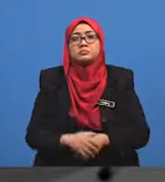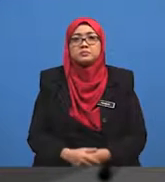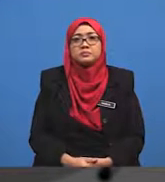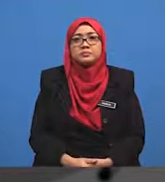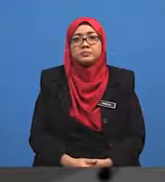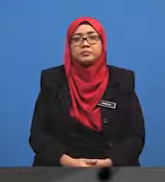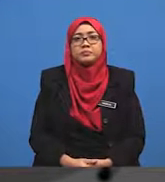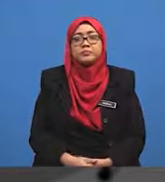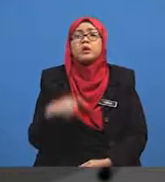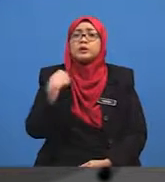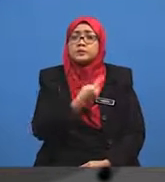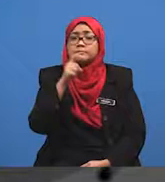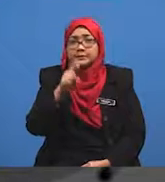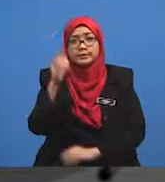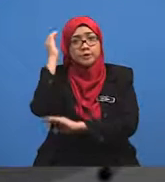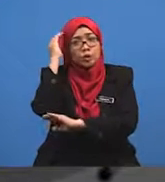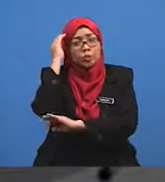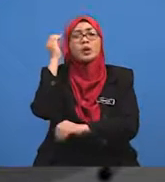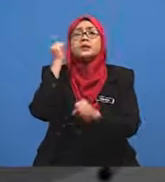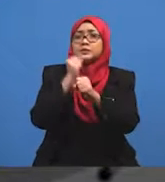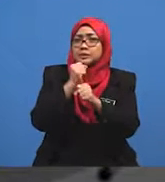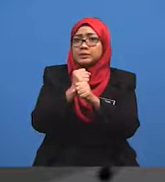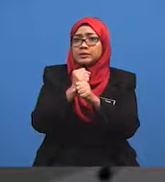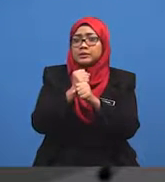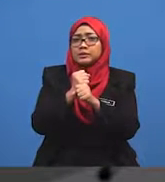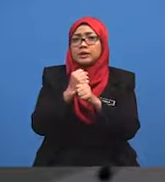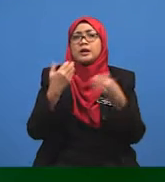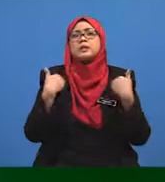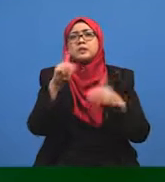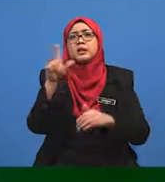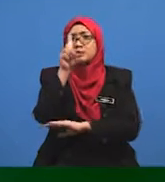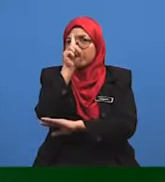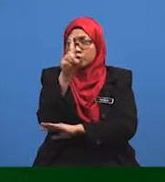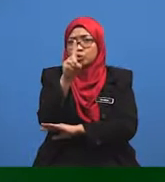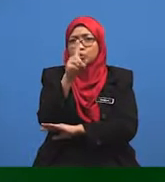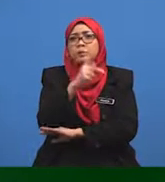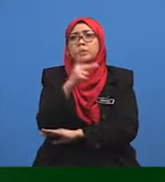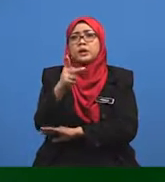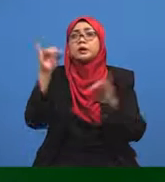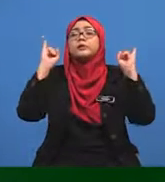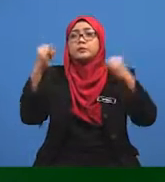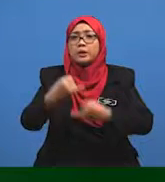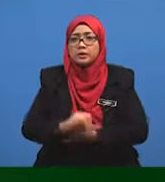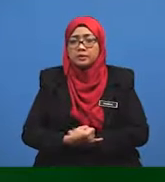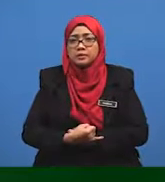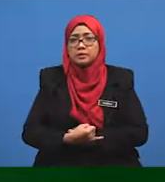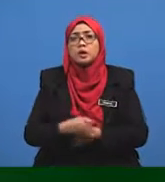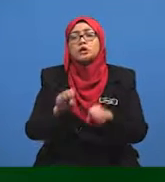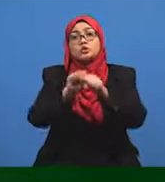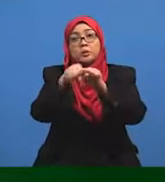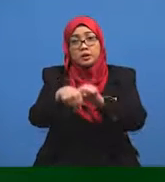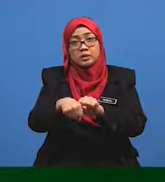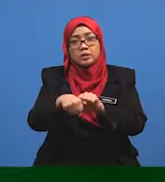bahawa bekerja adalah satu ibadah dalam syariat Islam. Islam menuntut umatnya yang mampu supaya